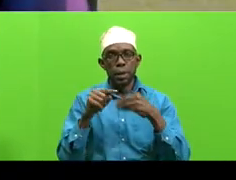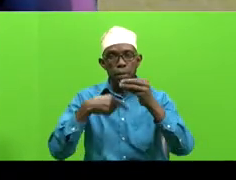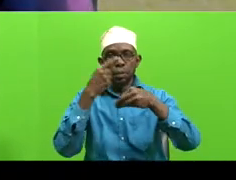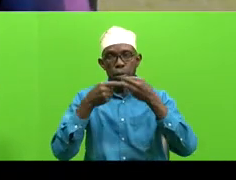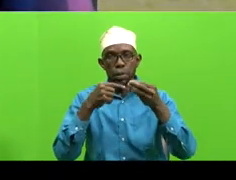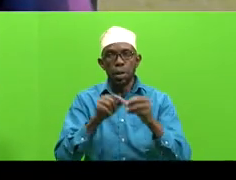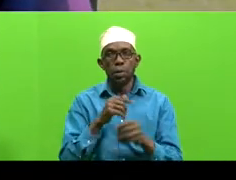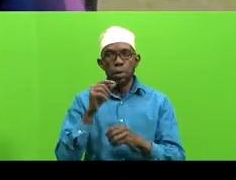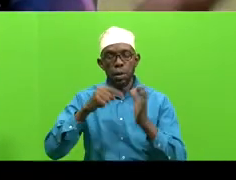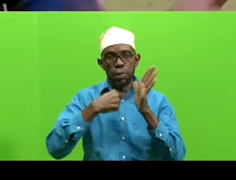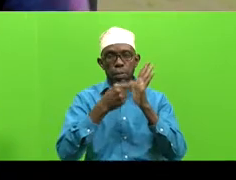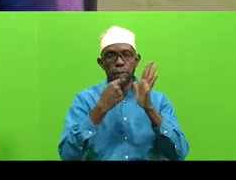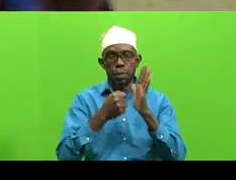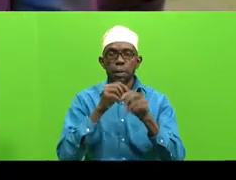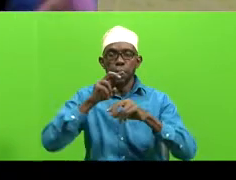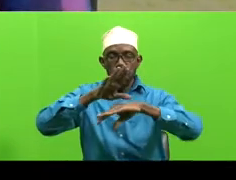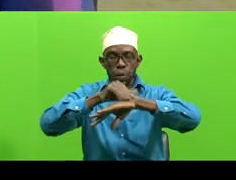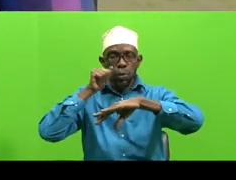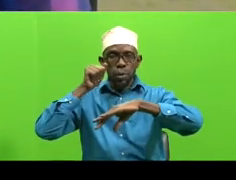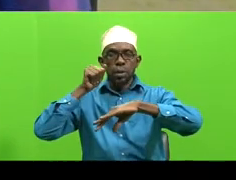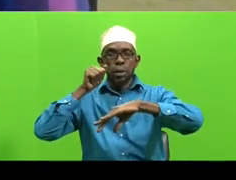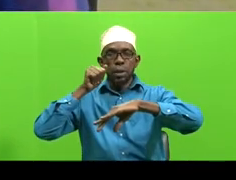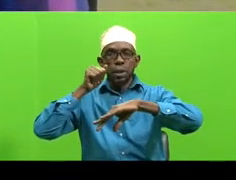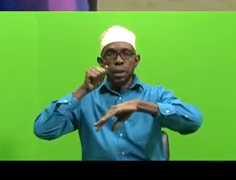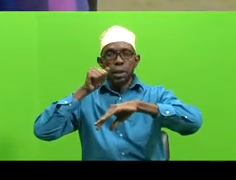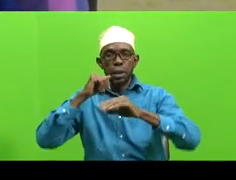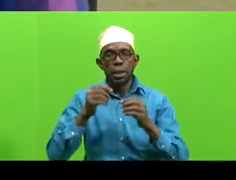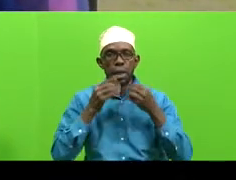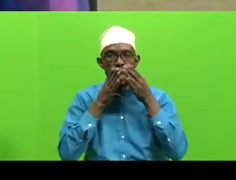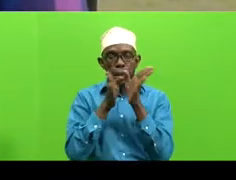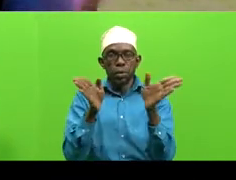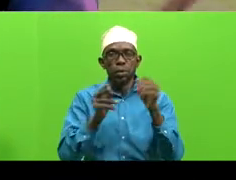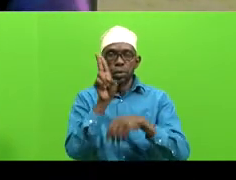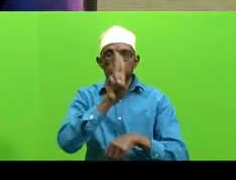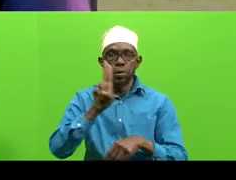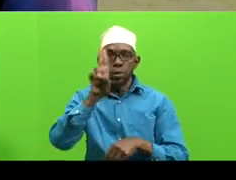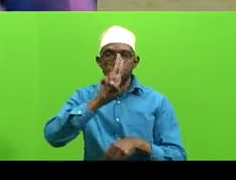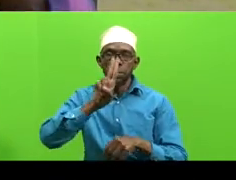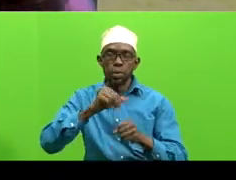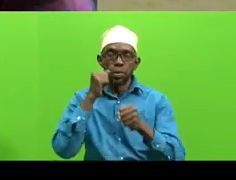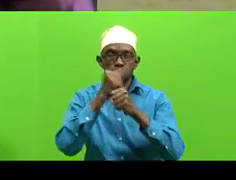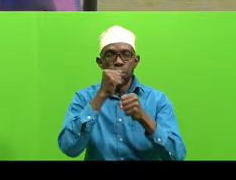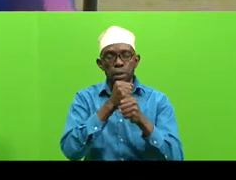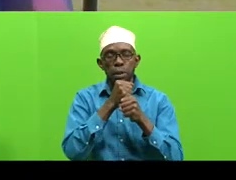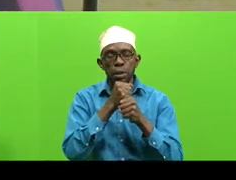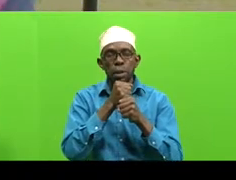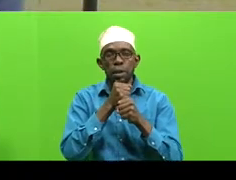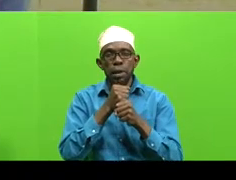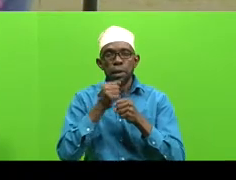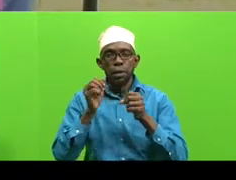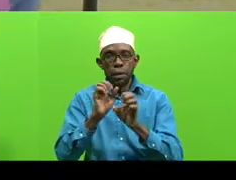of operations, I would call them the ethics, the general ethics that we use as a, you know, a means of operation and affirming